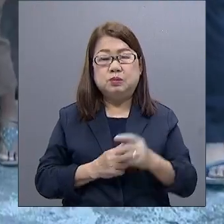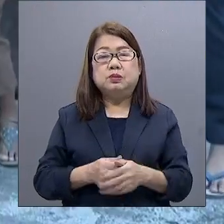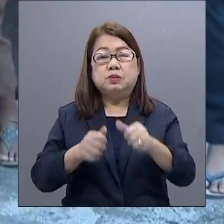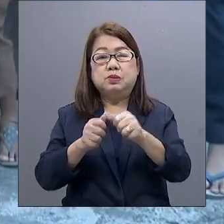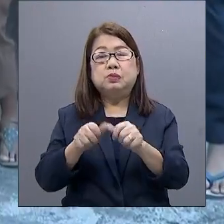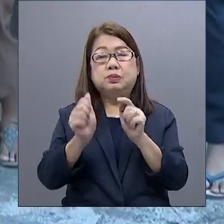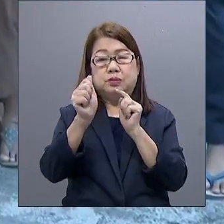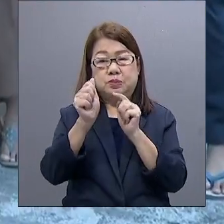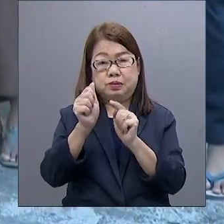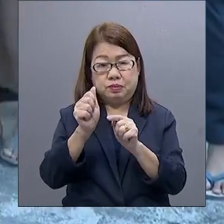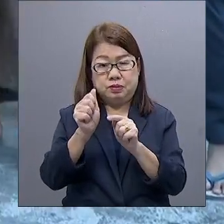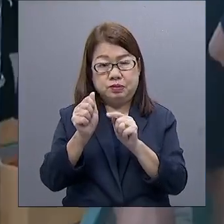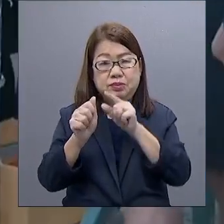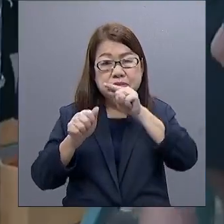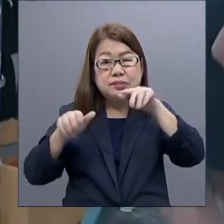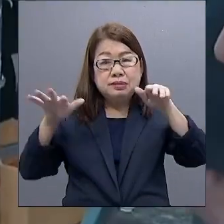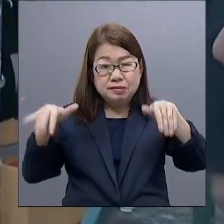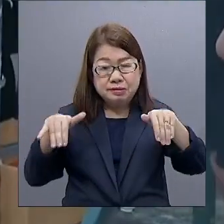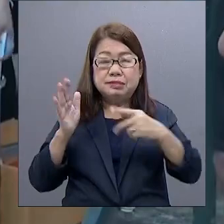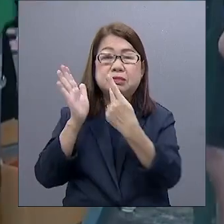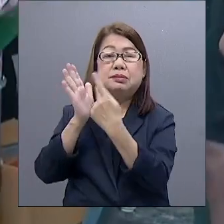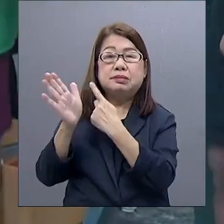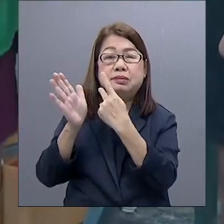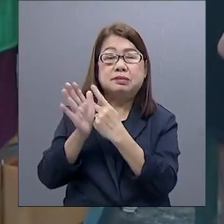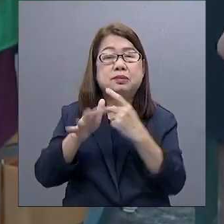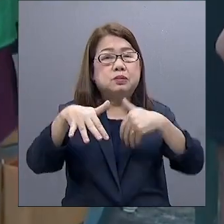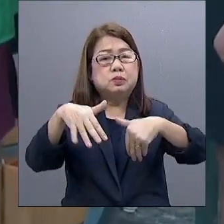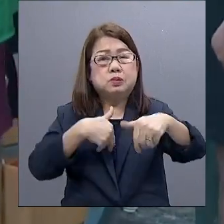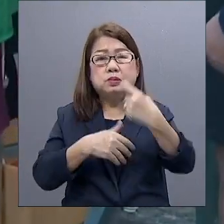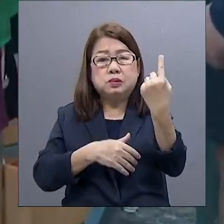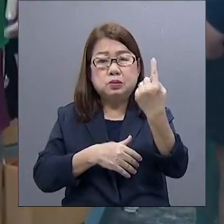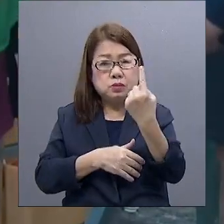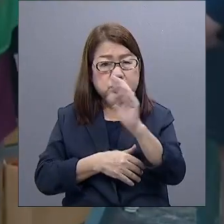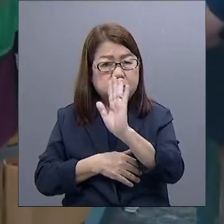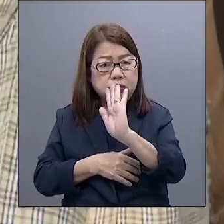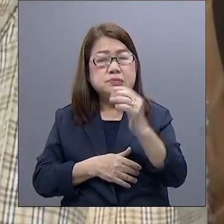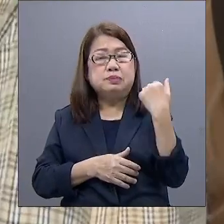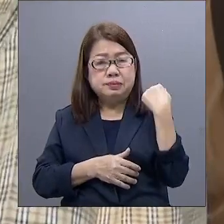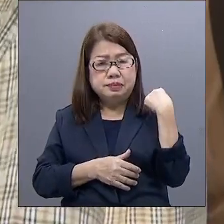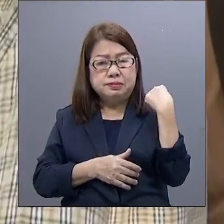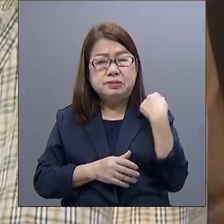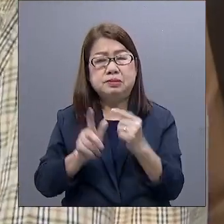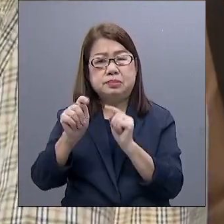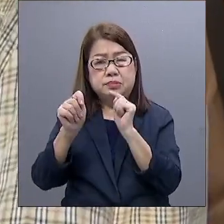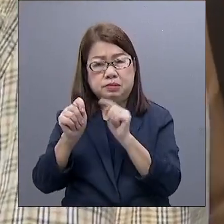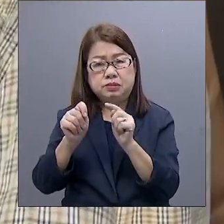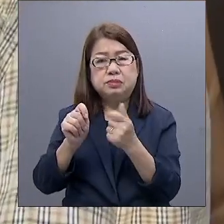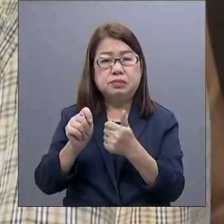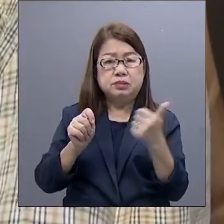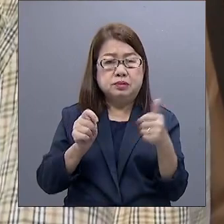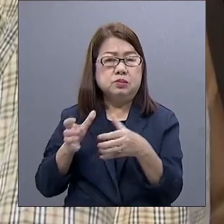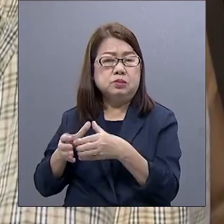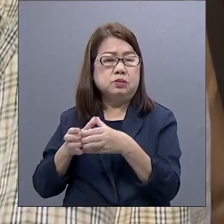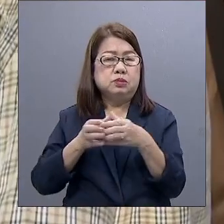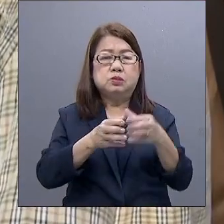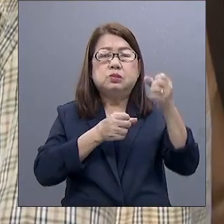การจานบุรีค่ะไม่ได้มแ่ชอบ้านใพ้ที่ตามวนนี้เท่านั้นนะคะที่เดินทางมารวมตัวกันแดงพลงคัดค้าวการ